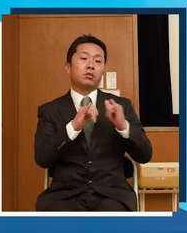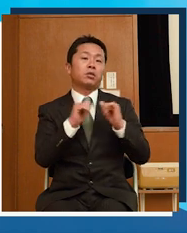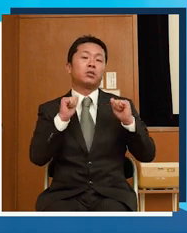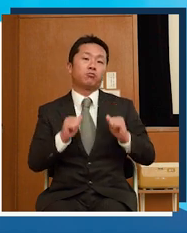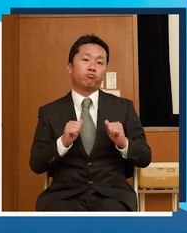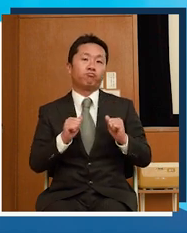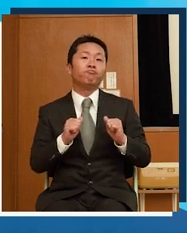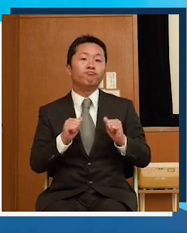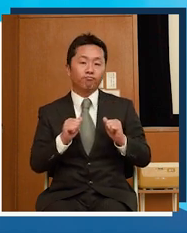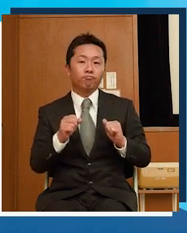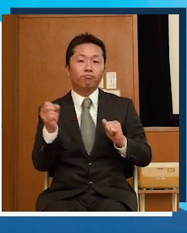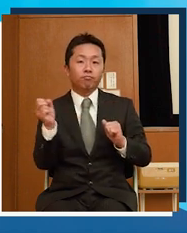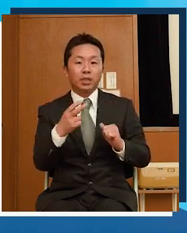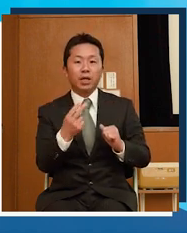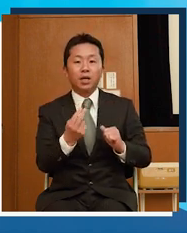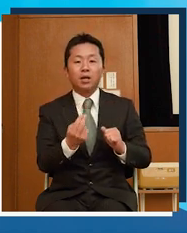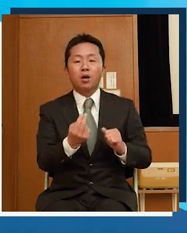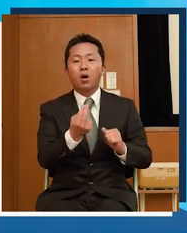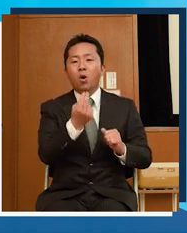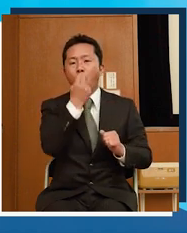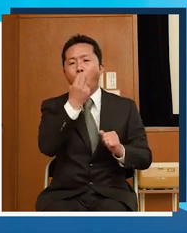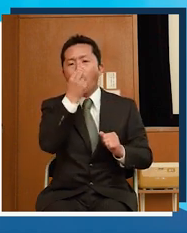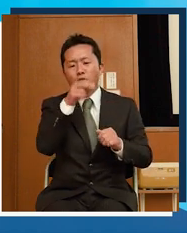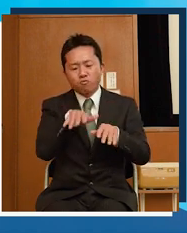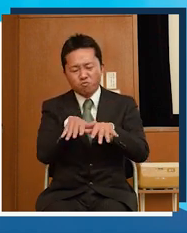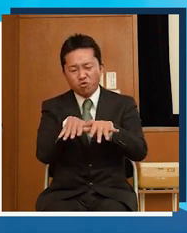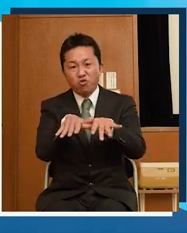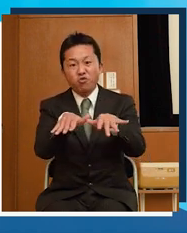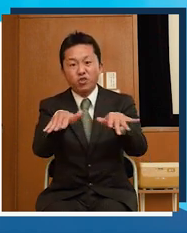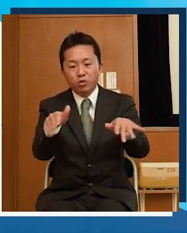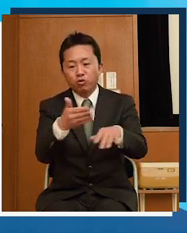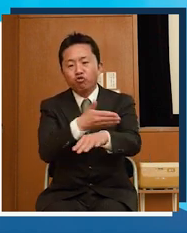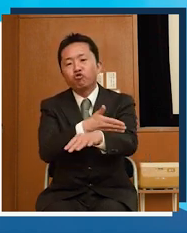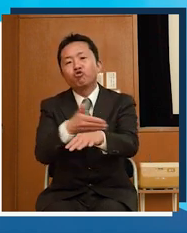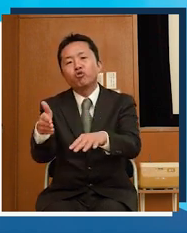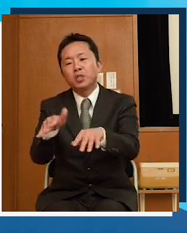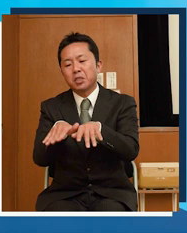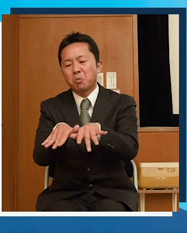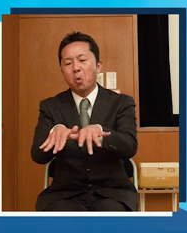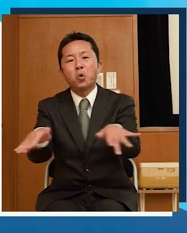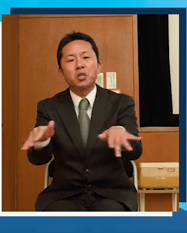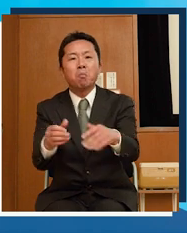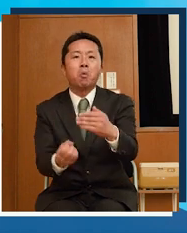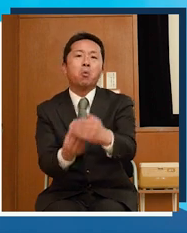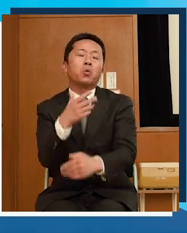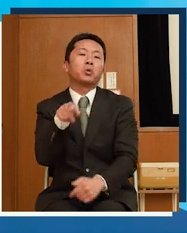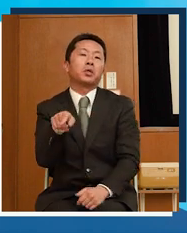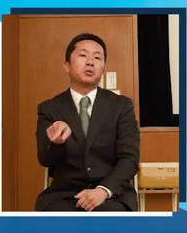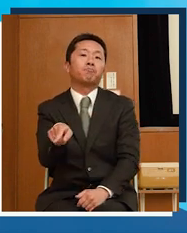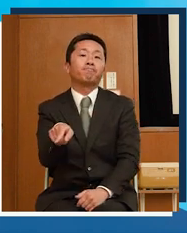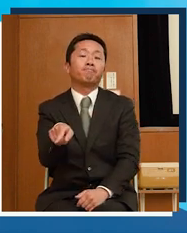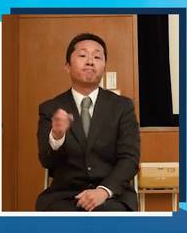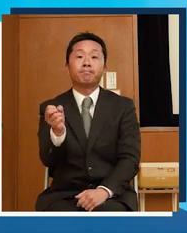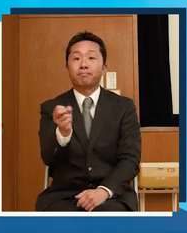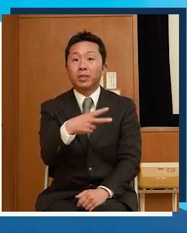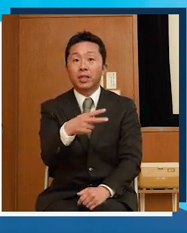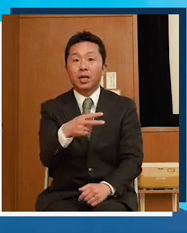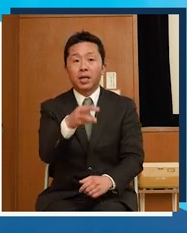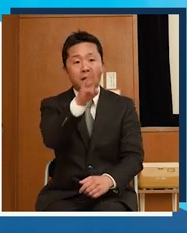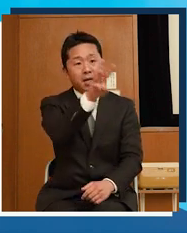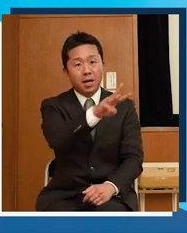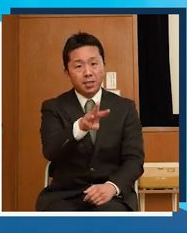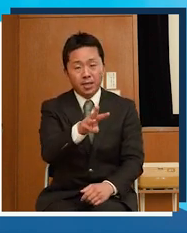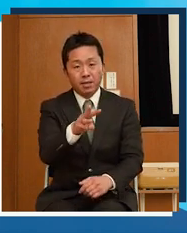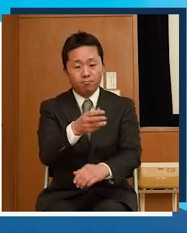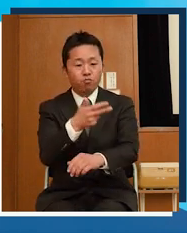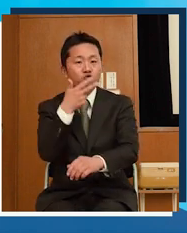からの航空機燃料やディーゼルオイルなどの流出による水域等の汚染も度々発生していますそして河川